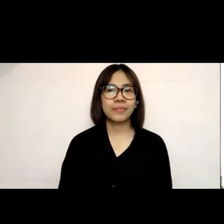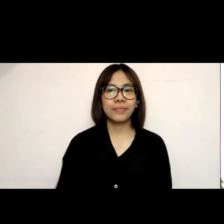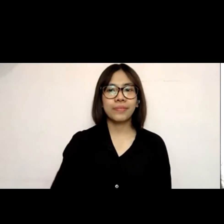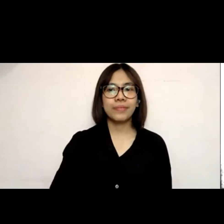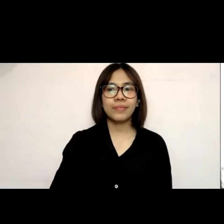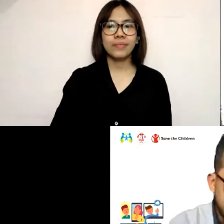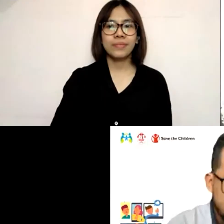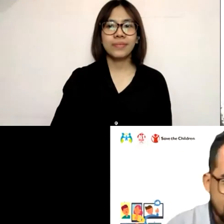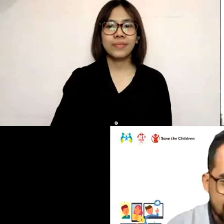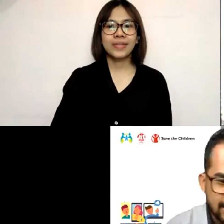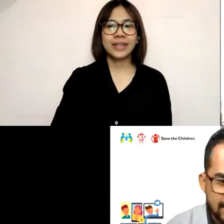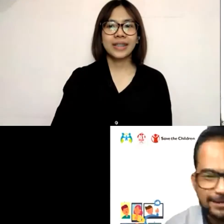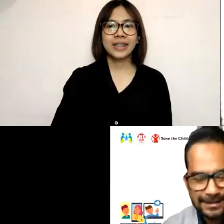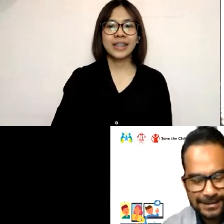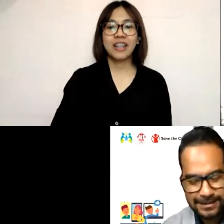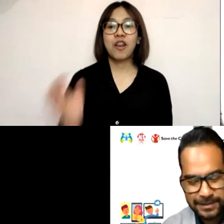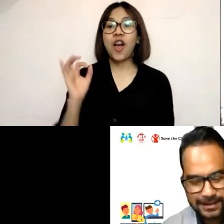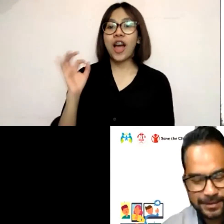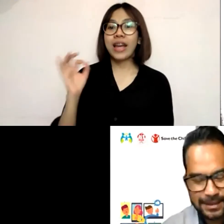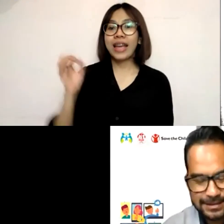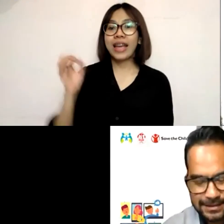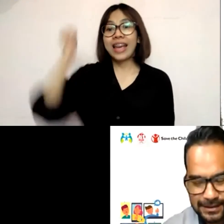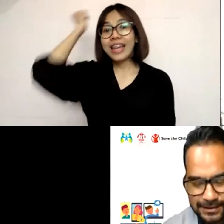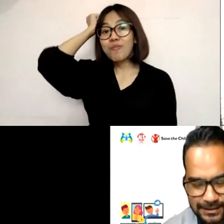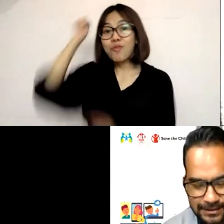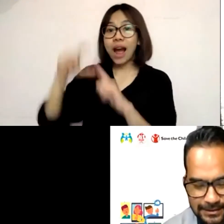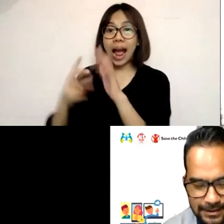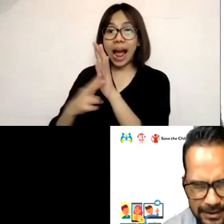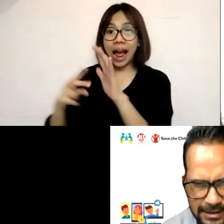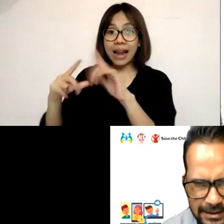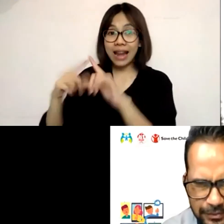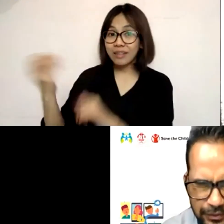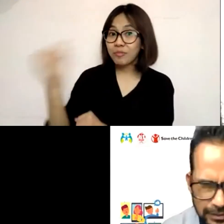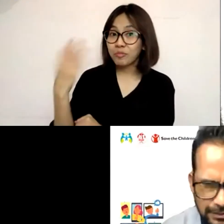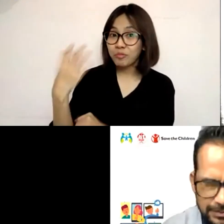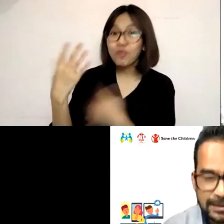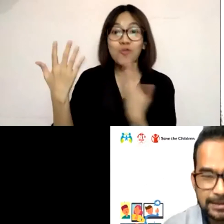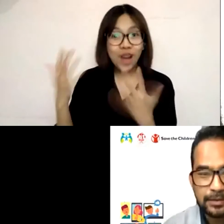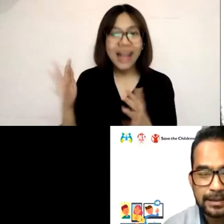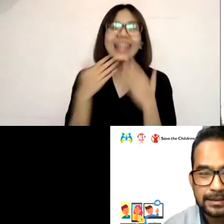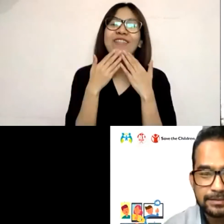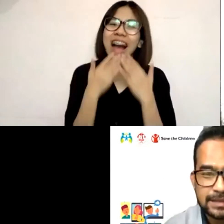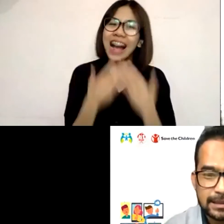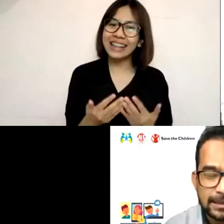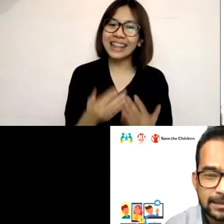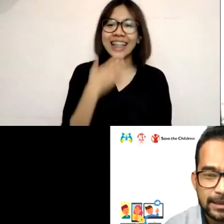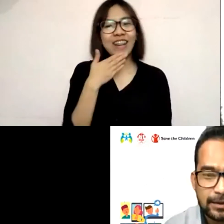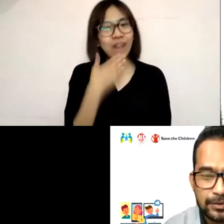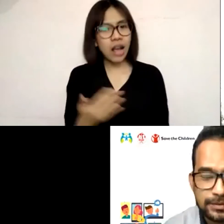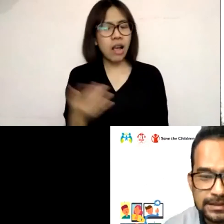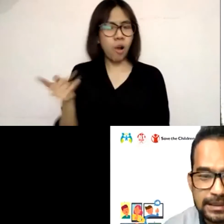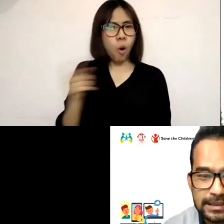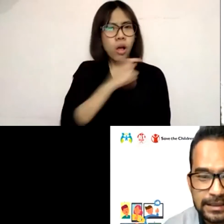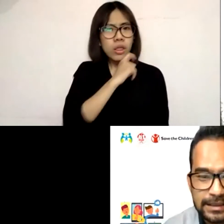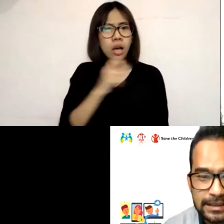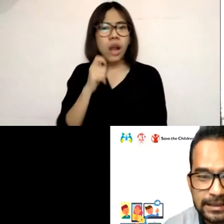Halo. Baik, Bu Ana, terima kasih. Iya, sudah. Baik, terima kasih. Tadi berarti Ibu menyiratkan bahwa peranannya besar karena dari awal